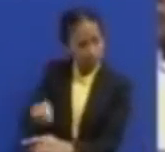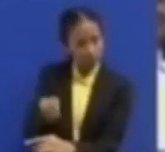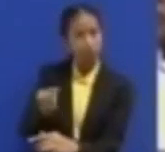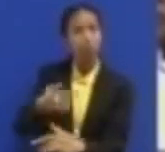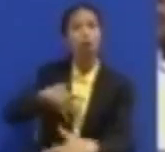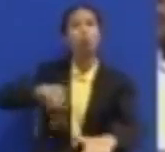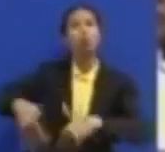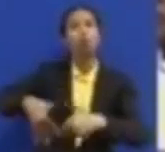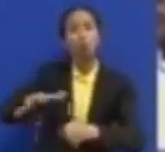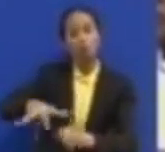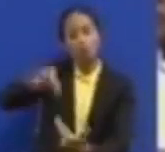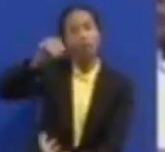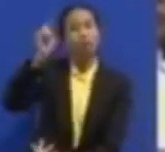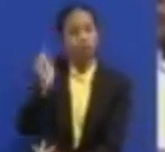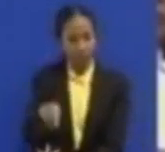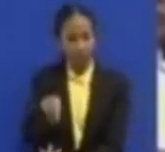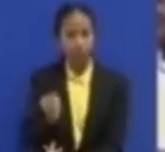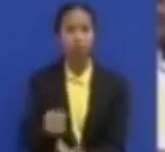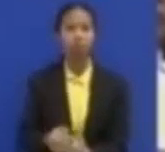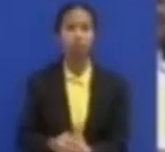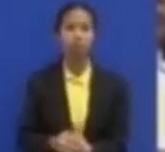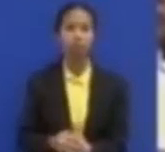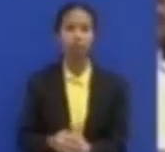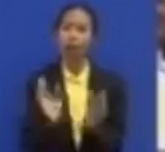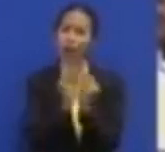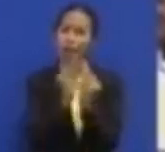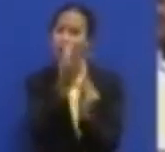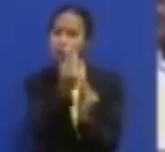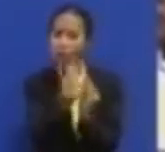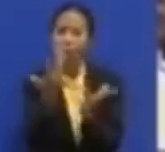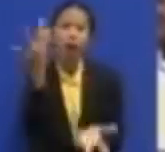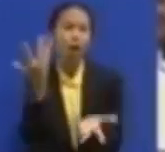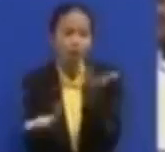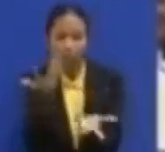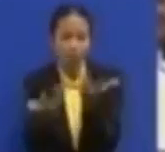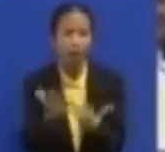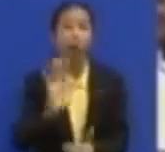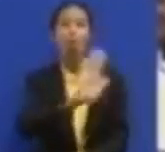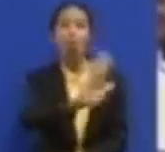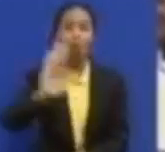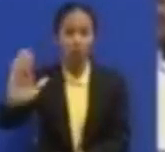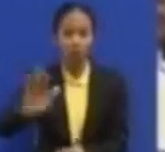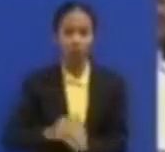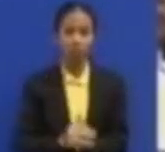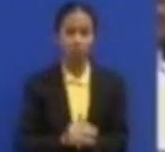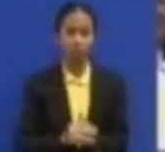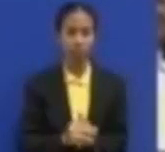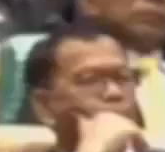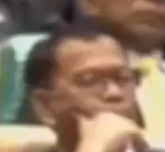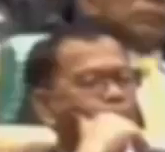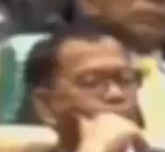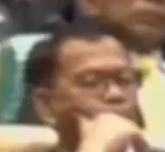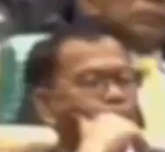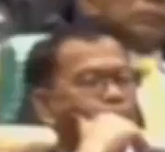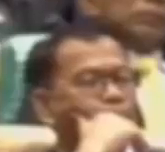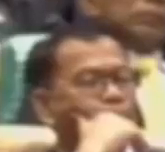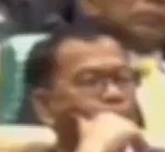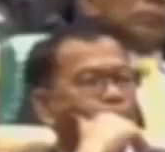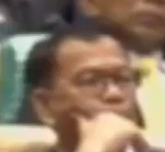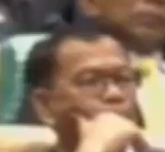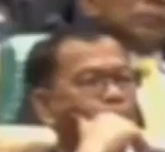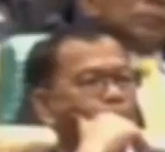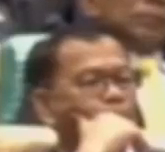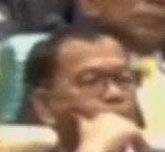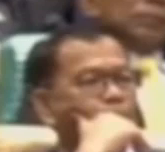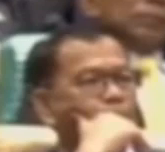ครับเสียงท่านจะรวมเสียงได้เท่าไหร่ก็เป็นสุดแท้แล้วแต่ท่านแต่สาระสำคัญก็คือวันนี้ถ้าท่านเลื่อนไปน